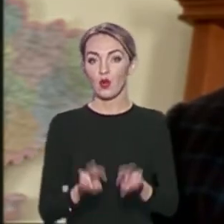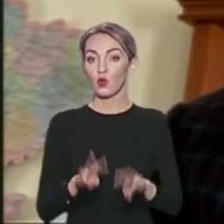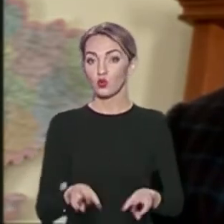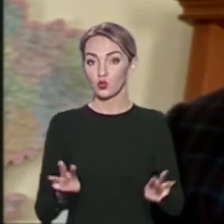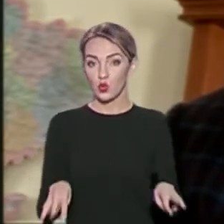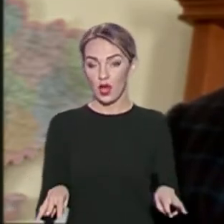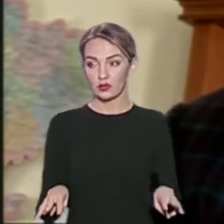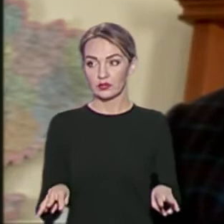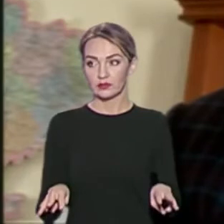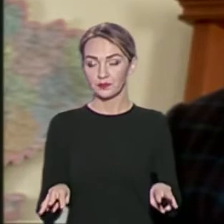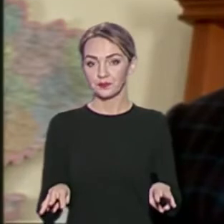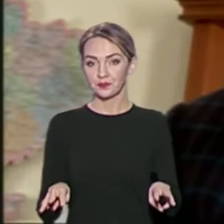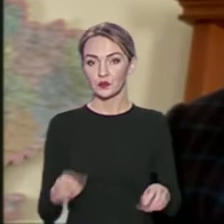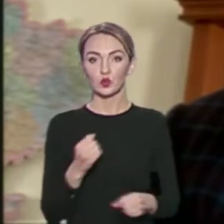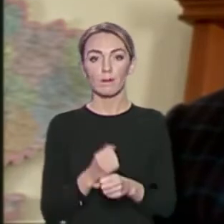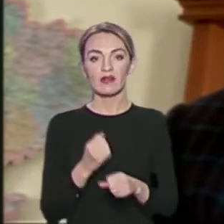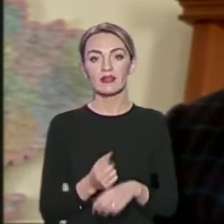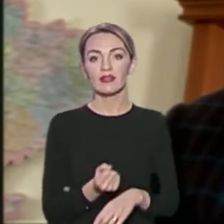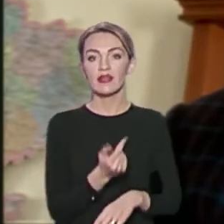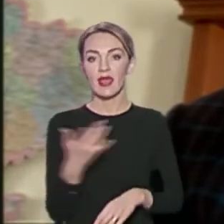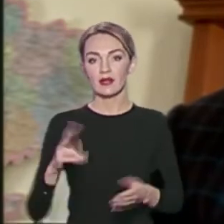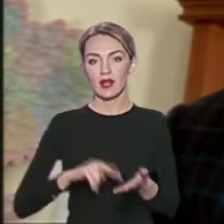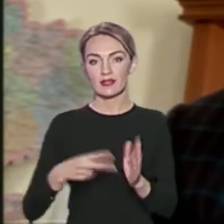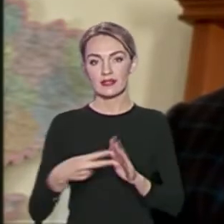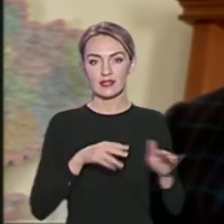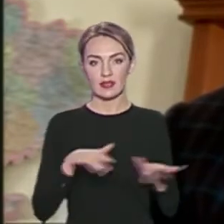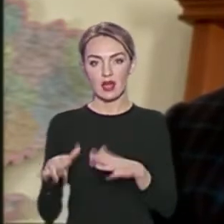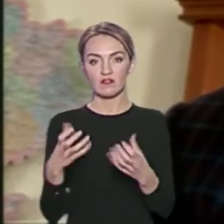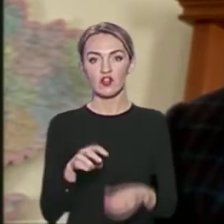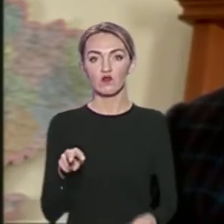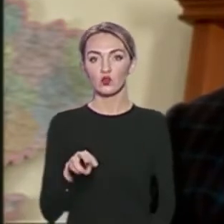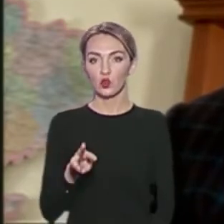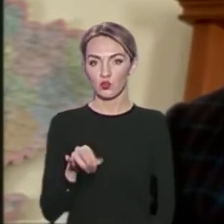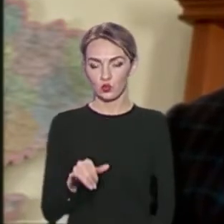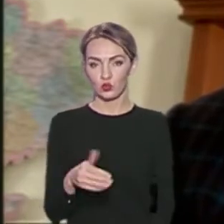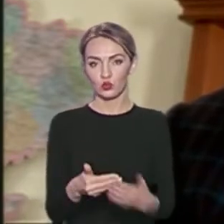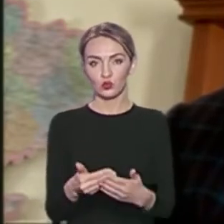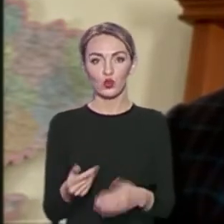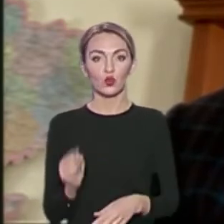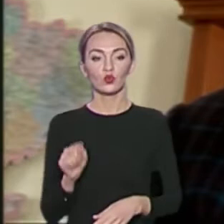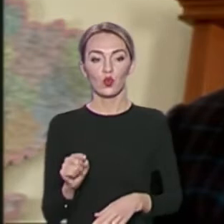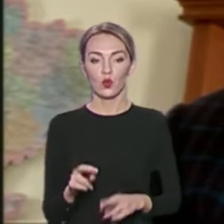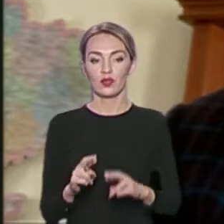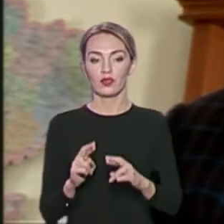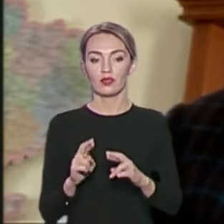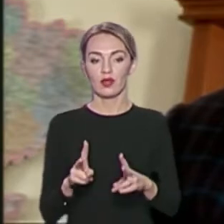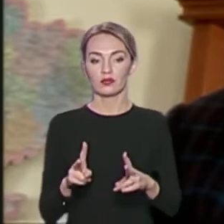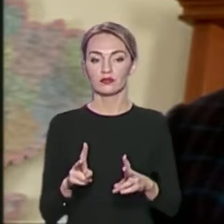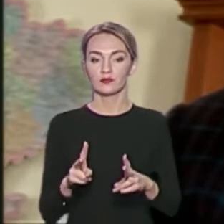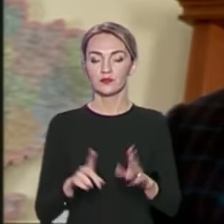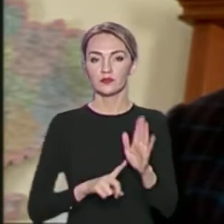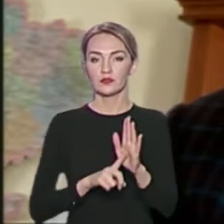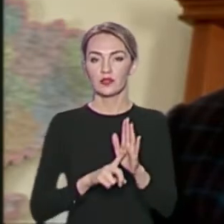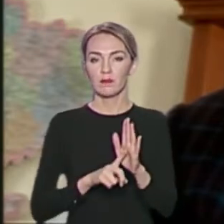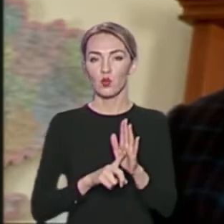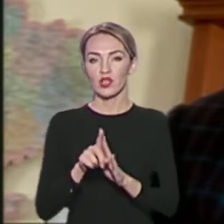уряд зробив декілька сценаріїв ще в лютому, ще до того, як власне, якщо навіть почали повертатися